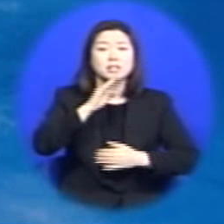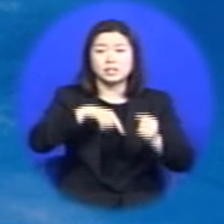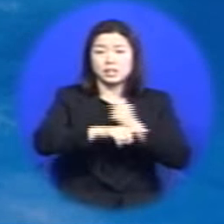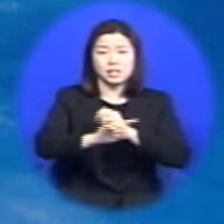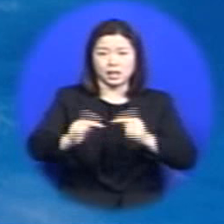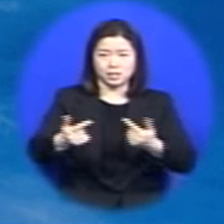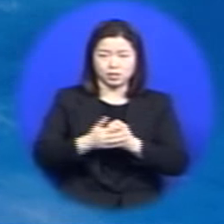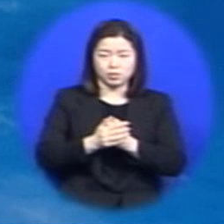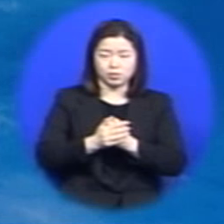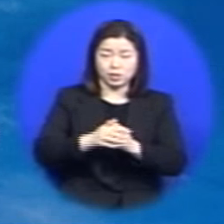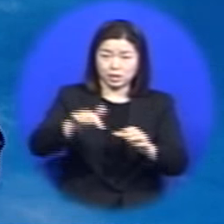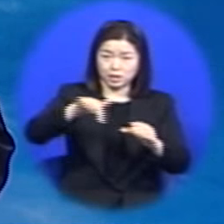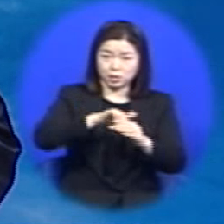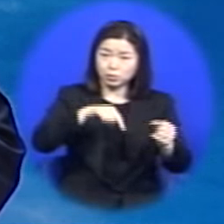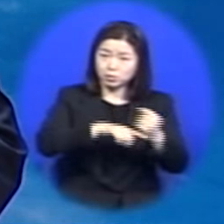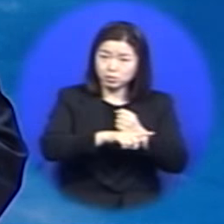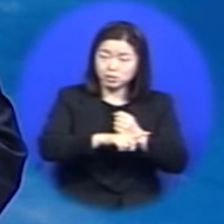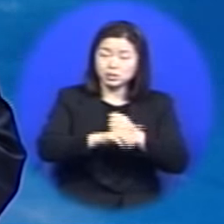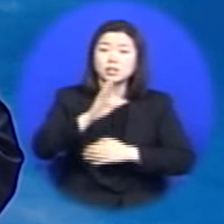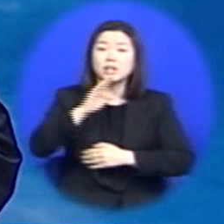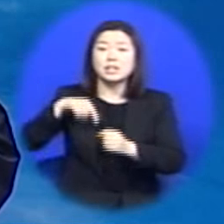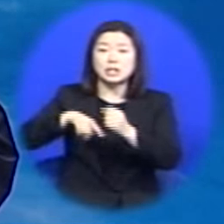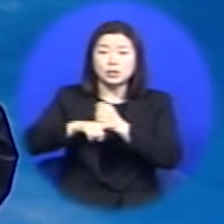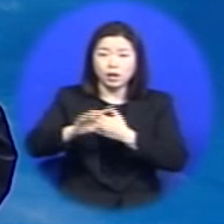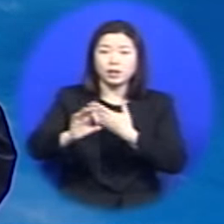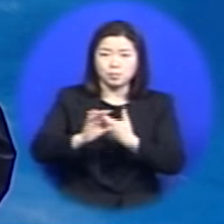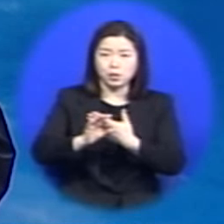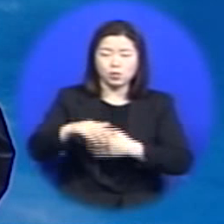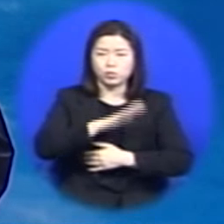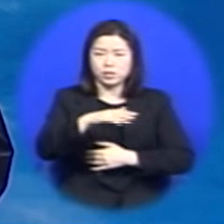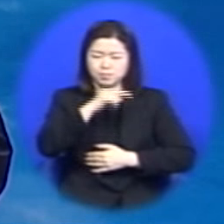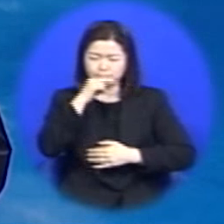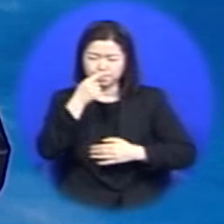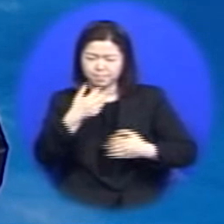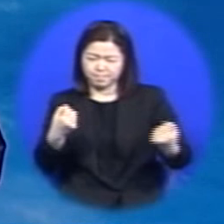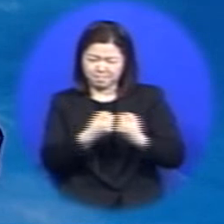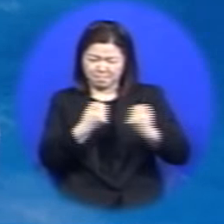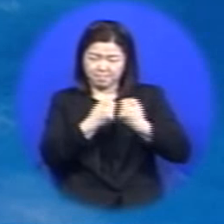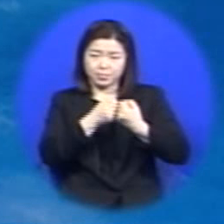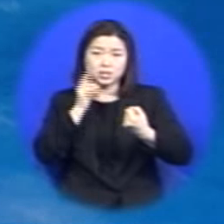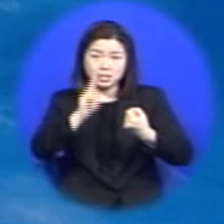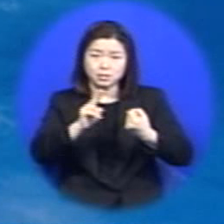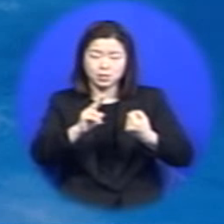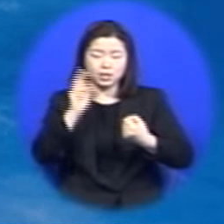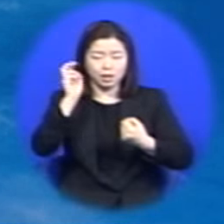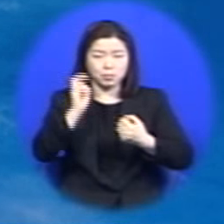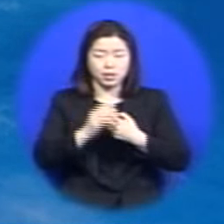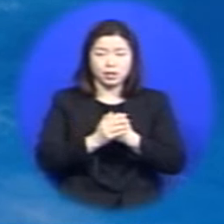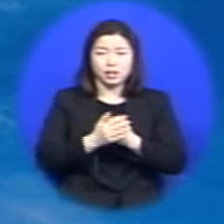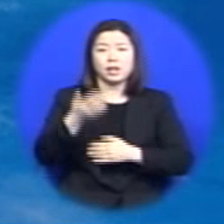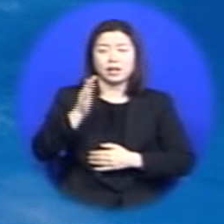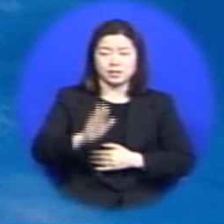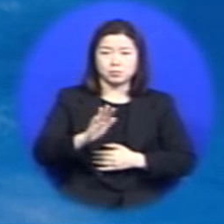교리가 진리라면 우리는 정말 피 터지게 싸우게 됩니다. 진리는 예수님이세요.